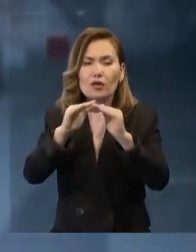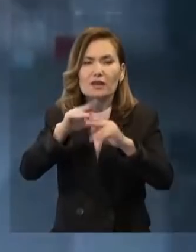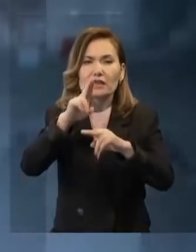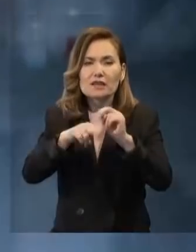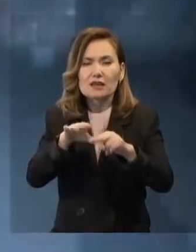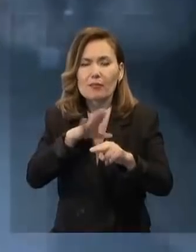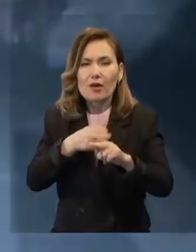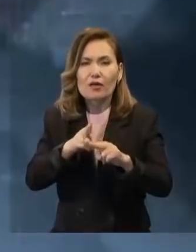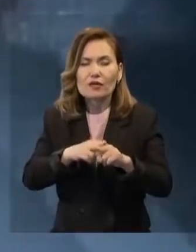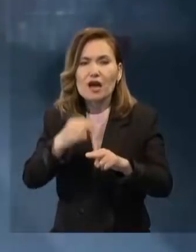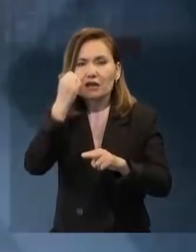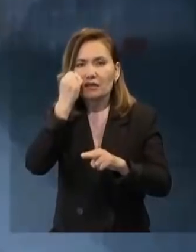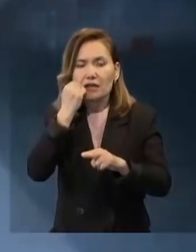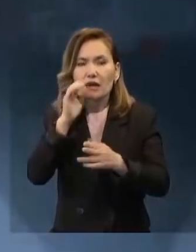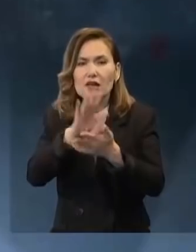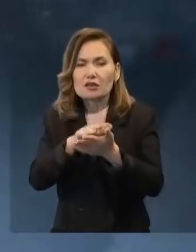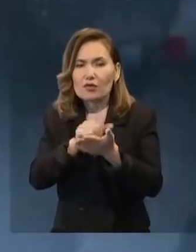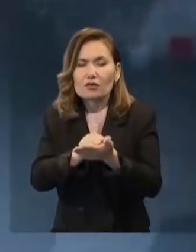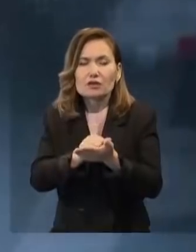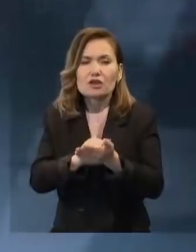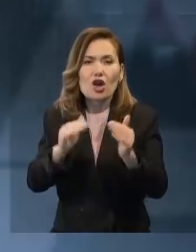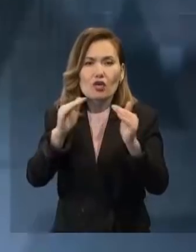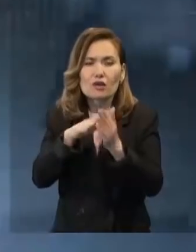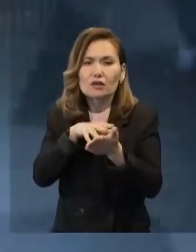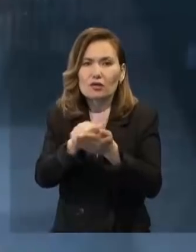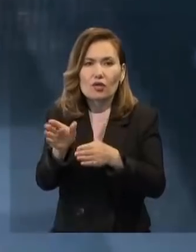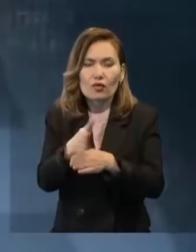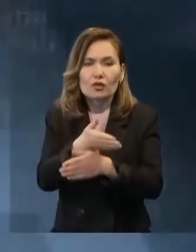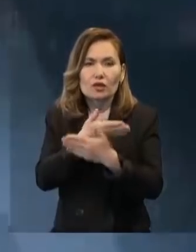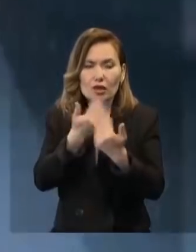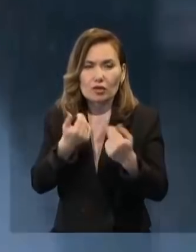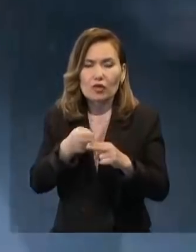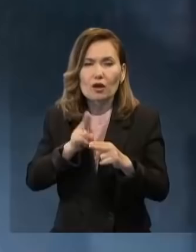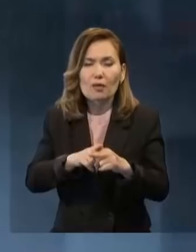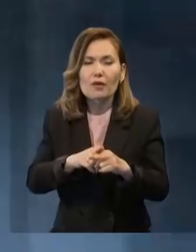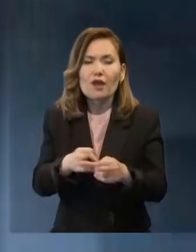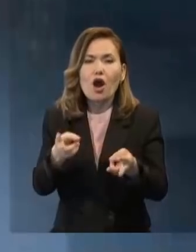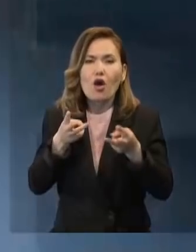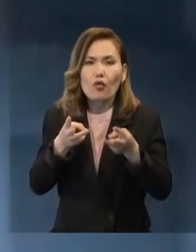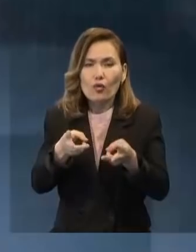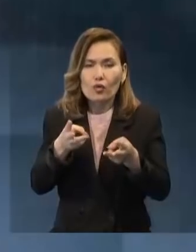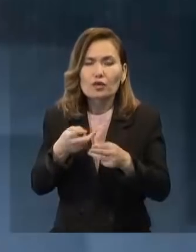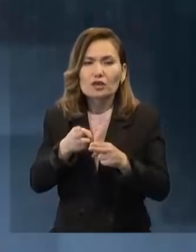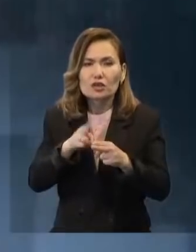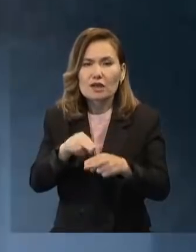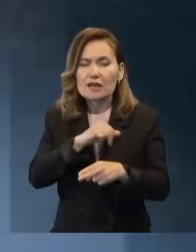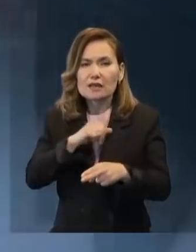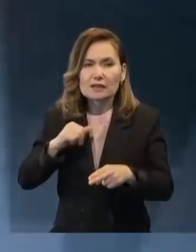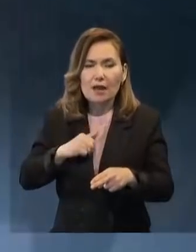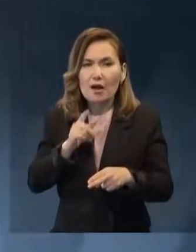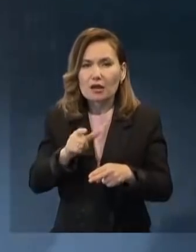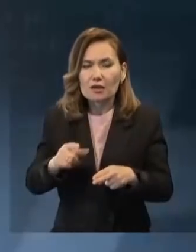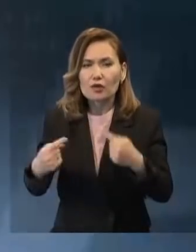оларды апатты деп тануға асығар емес. Облыс орталығында әлі күнге от жағып шелектеп су тасып жүрген тұрғындар